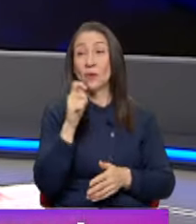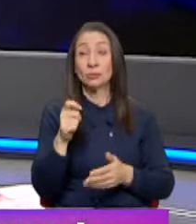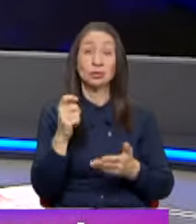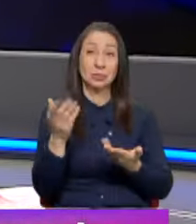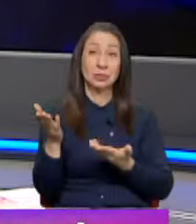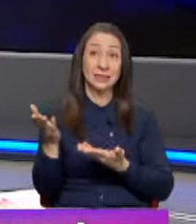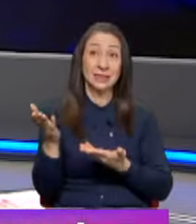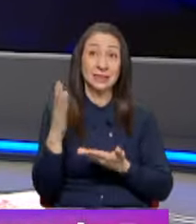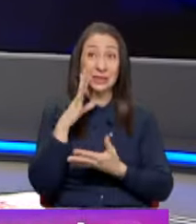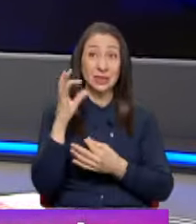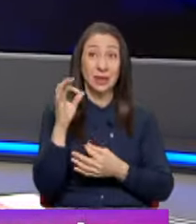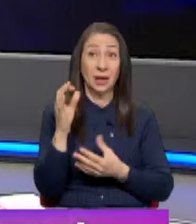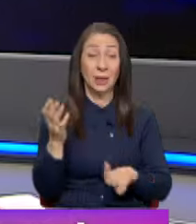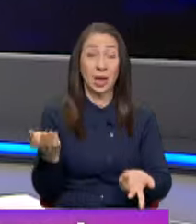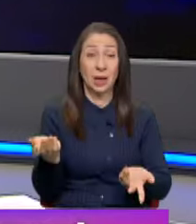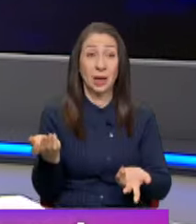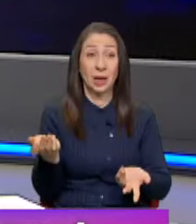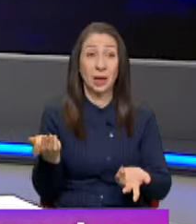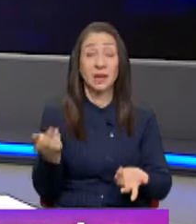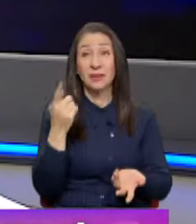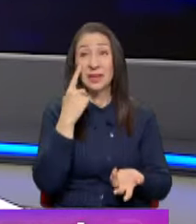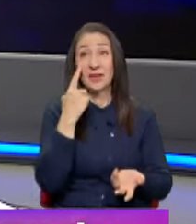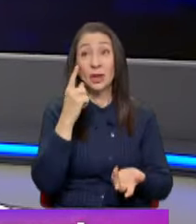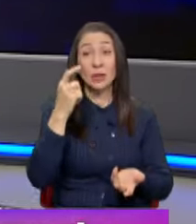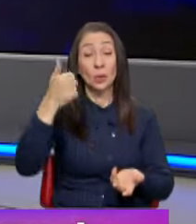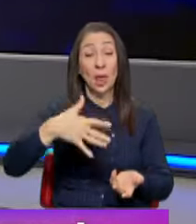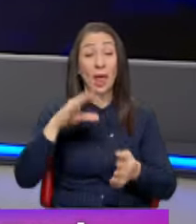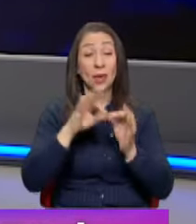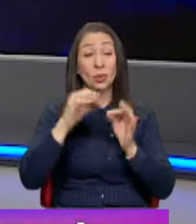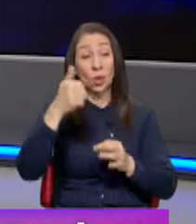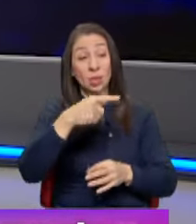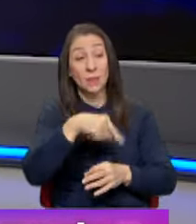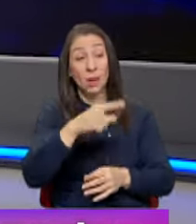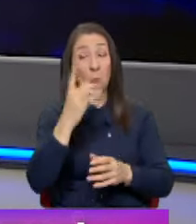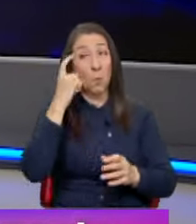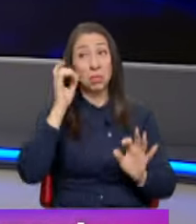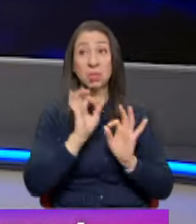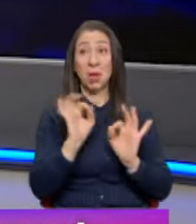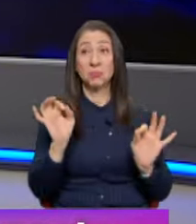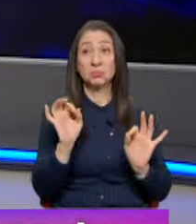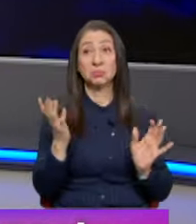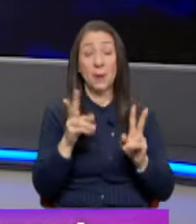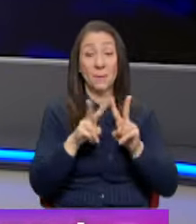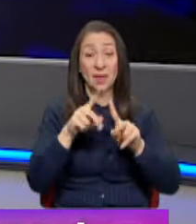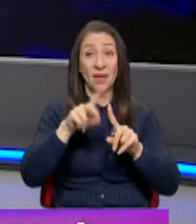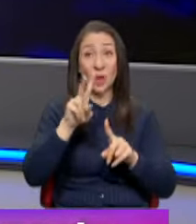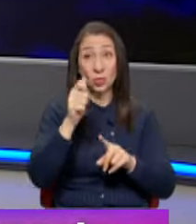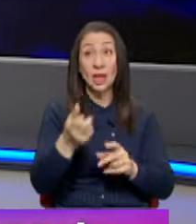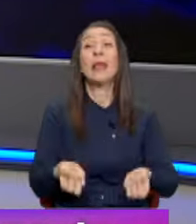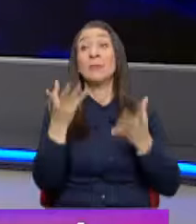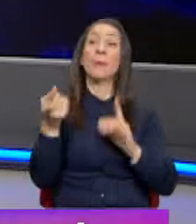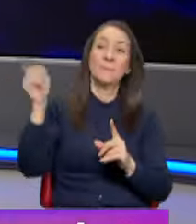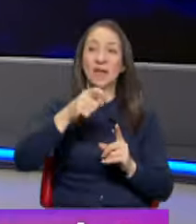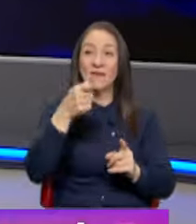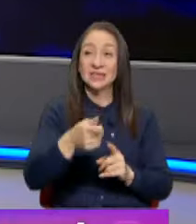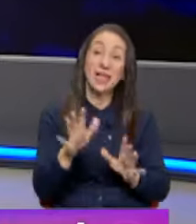uzattığımız kişiler ama devlete yönetenlere ekonomi yönetimindekiler o kadar mantıklı geliyor ki mesela MTV ödüyorsunuz Yetmedi bir